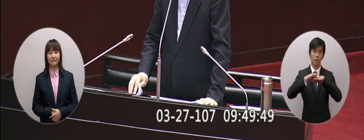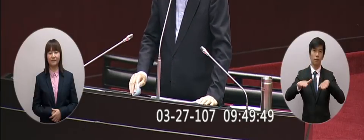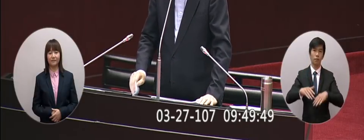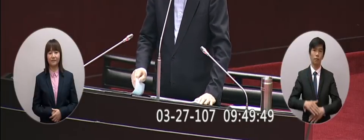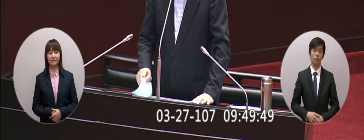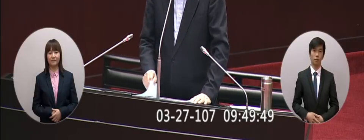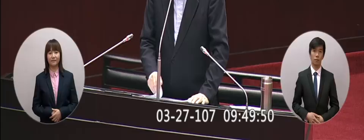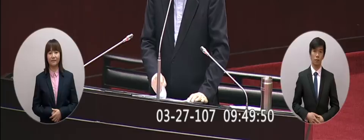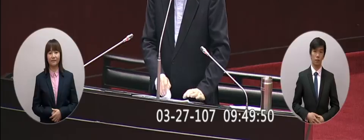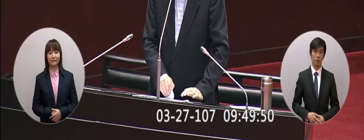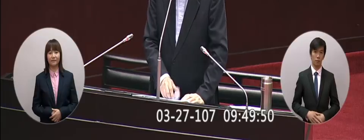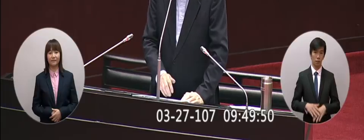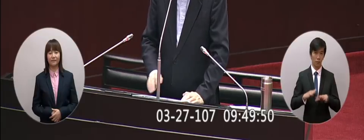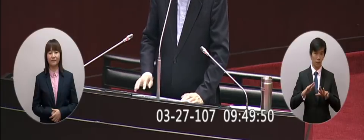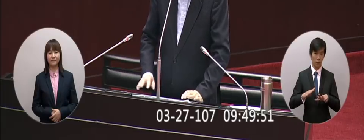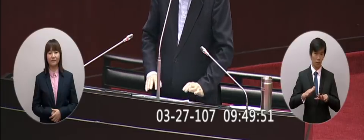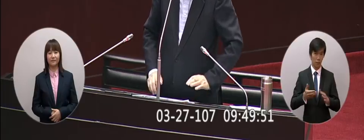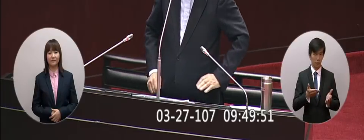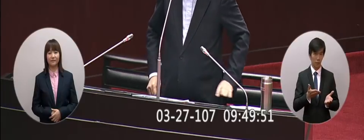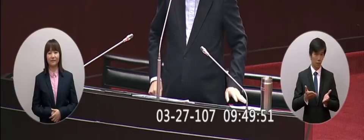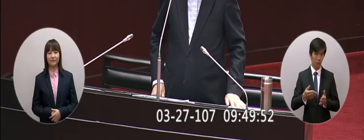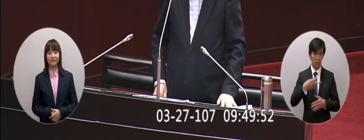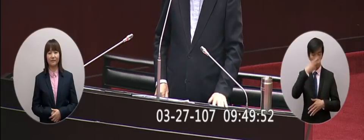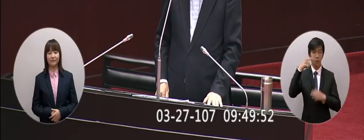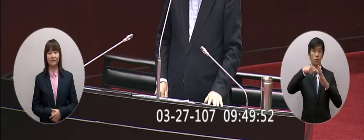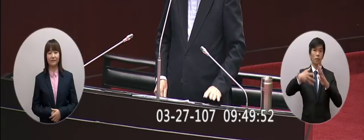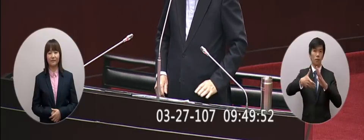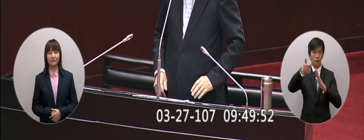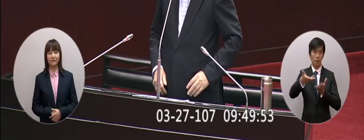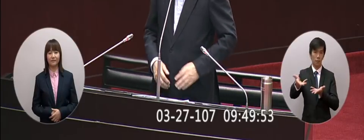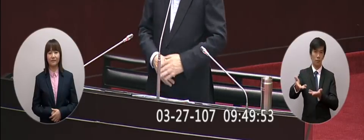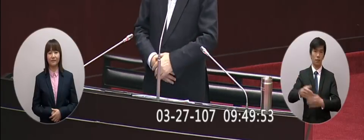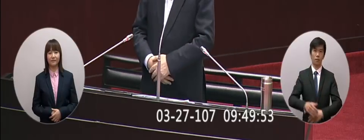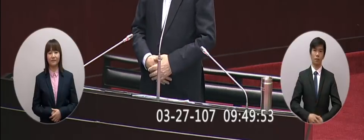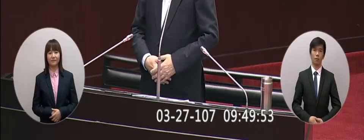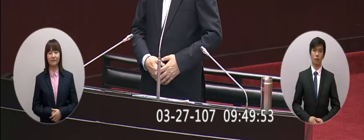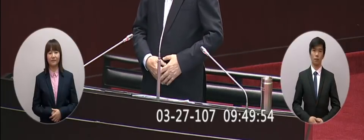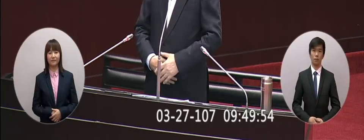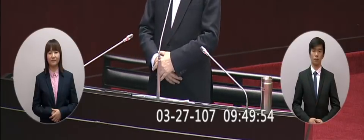下赖院长， 请赖院长。